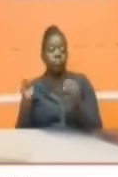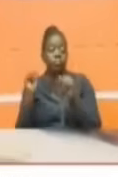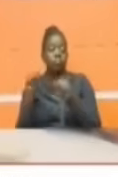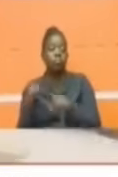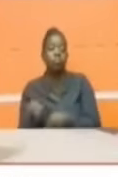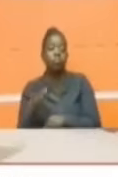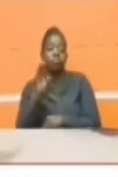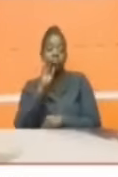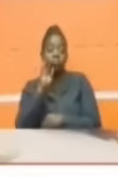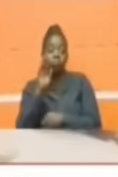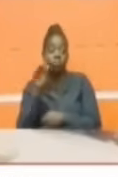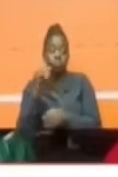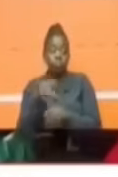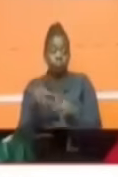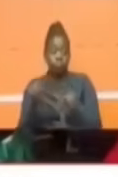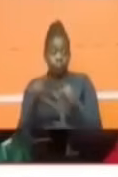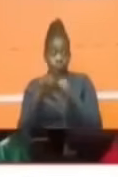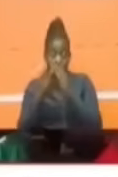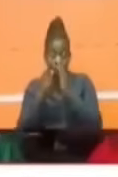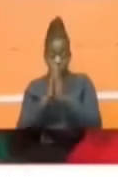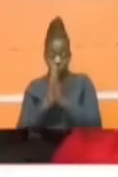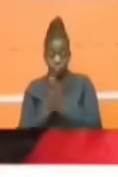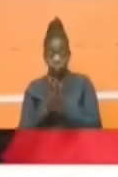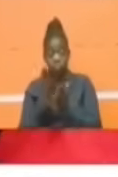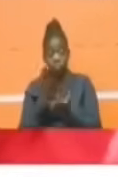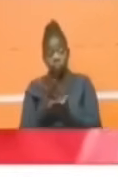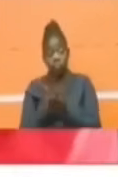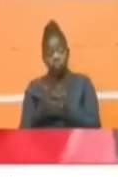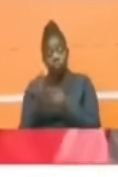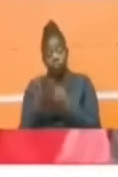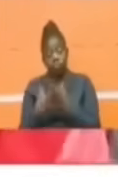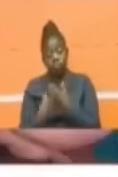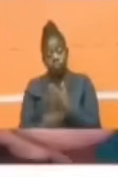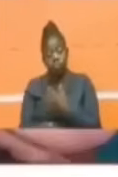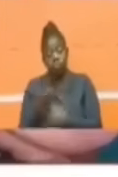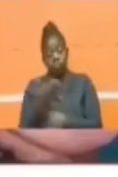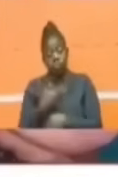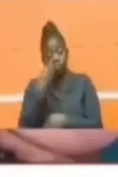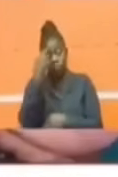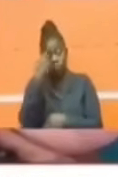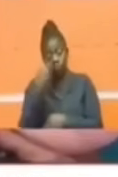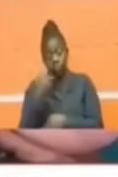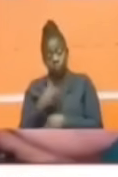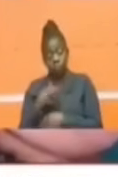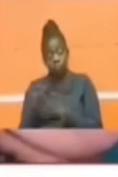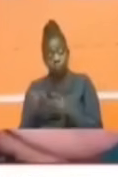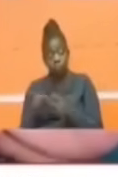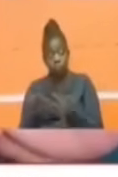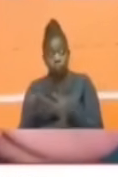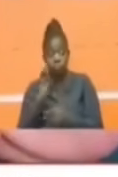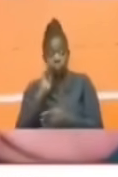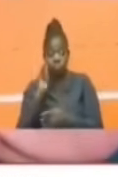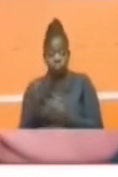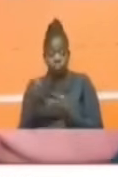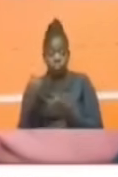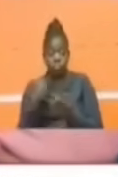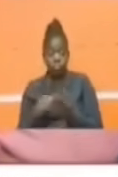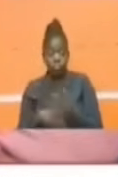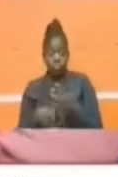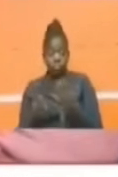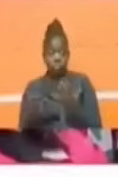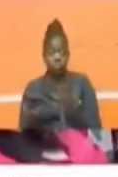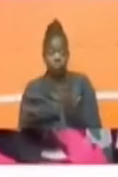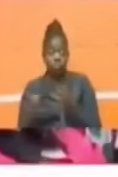okukibeeramu nga tubasabira bulu. Asabye abantu okukopa bano okubeera n'eddiini nga bwe babadde n'asoomooza abaana b'abagenzi